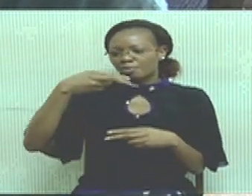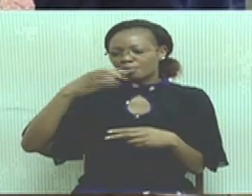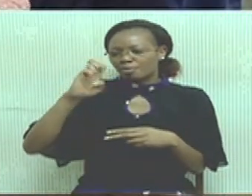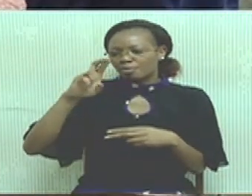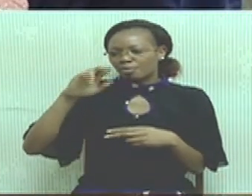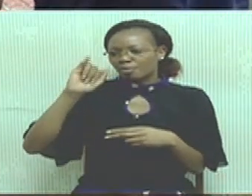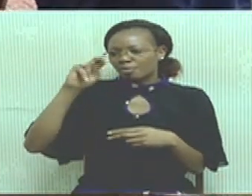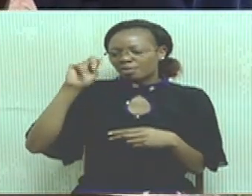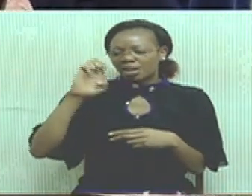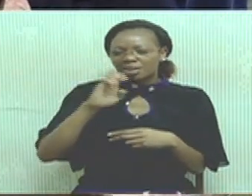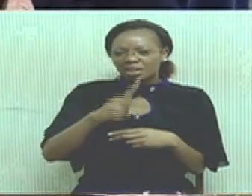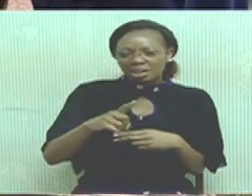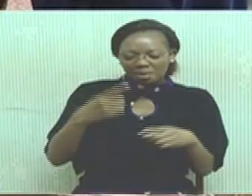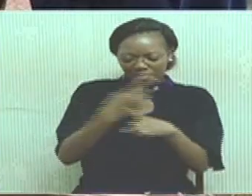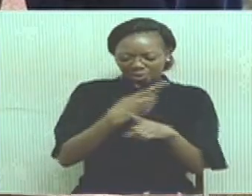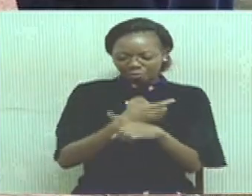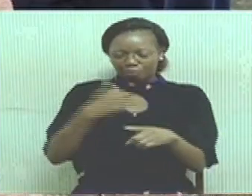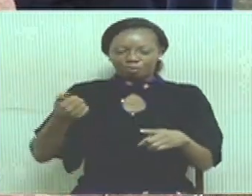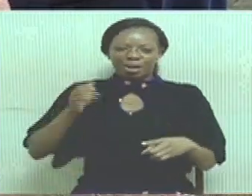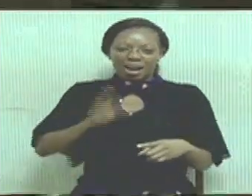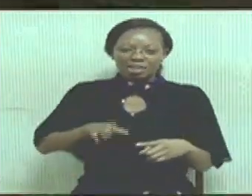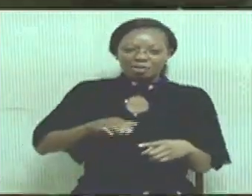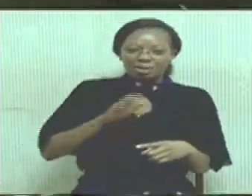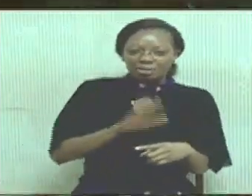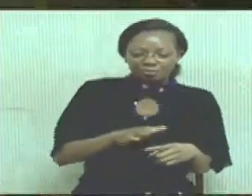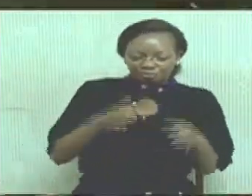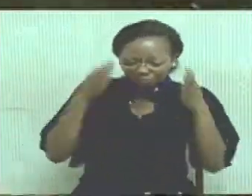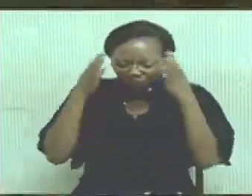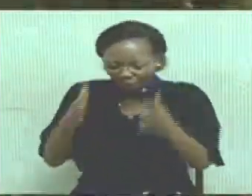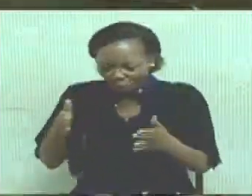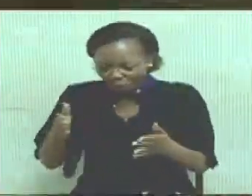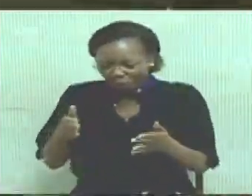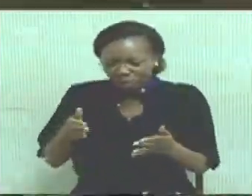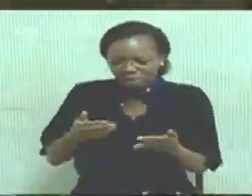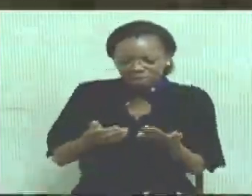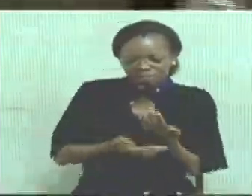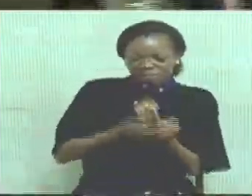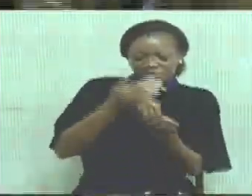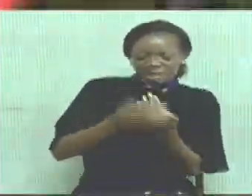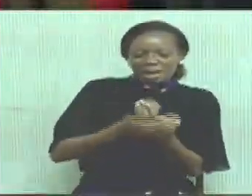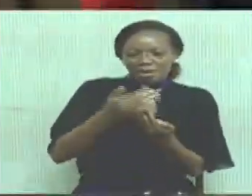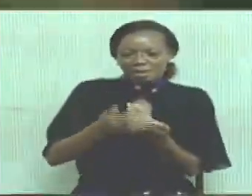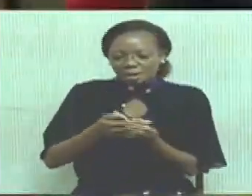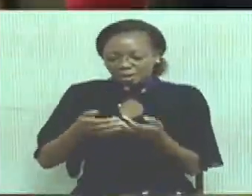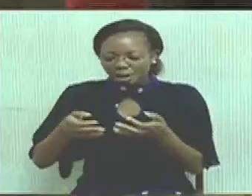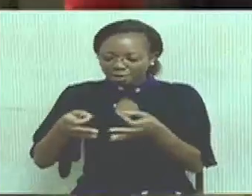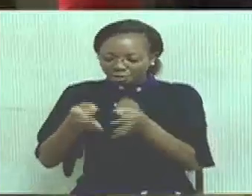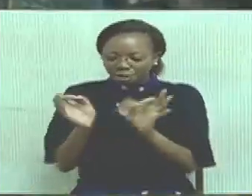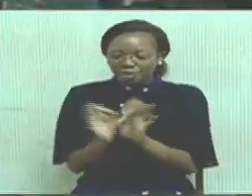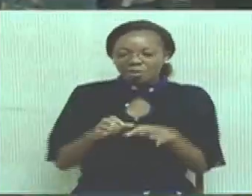mingi. Catherine ni mkulima anayejihusisha na kufuga ng'ombe, mbuzi na kilimo cha